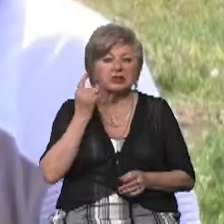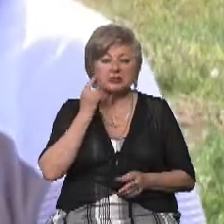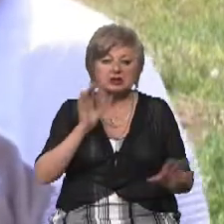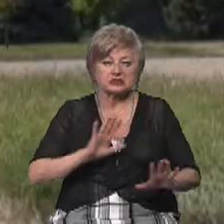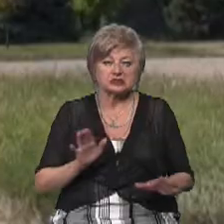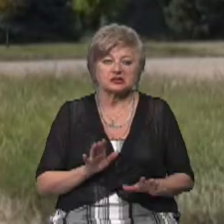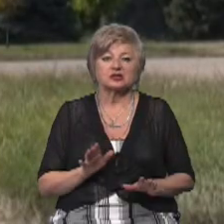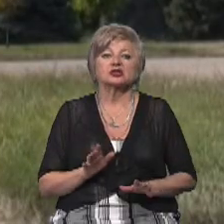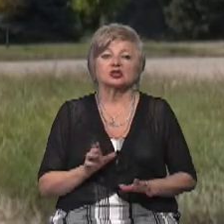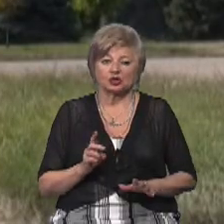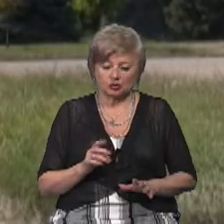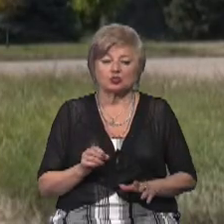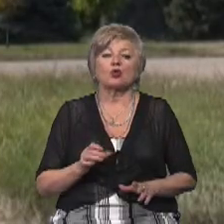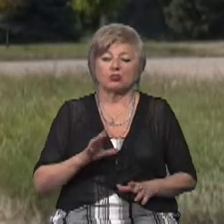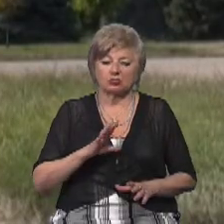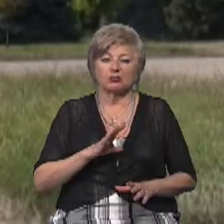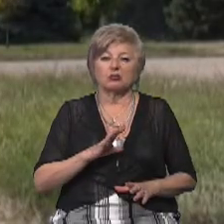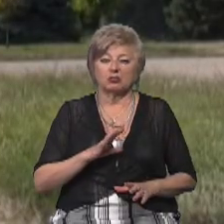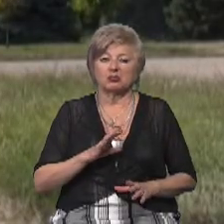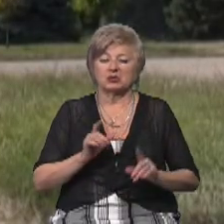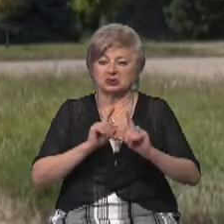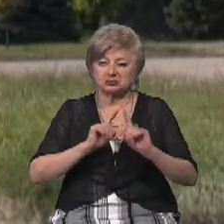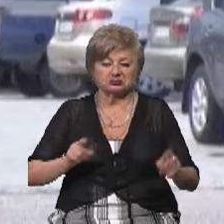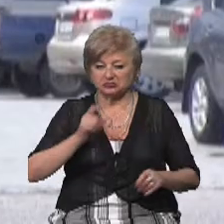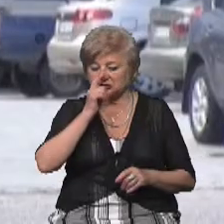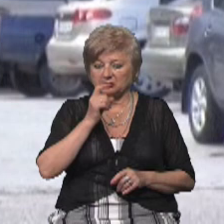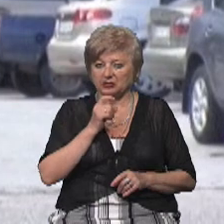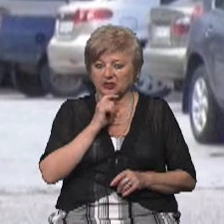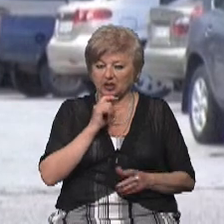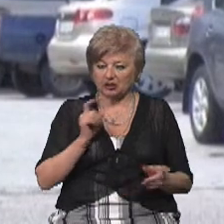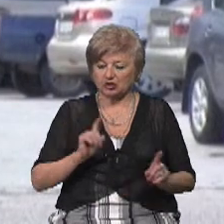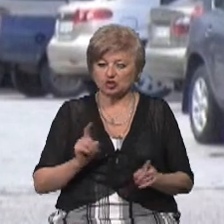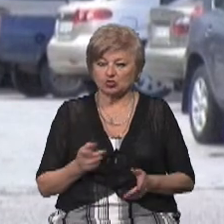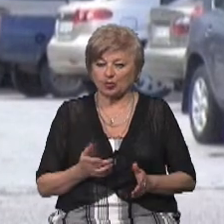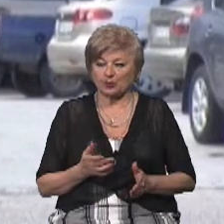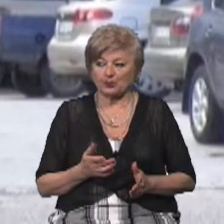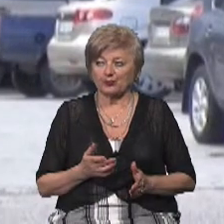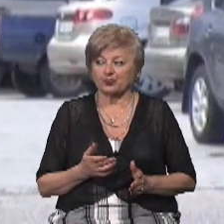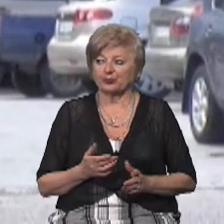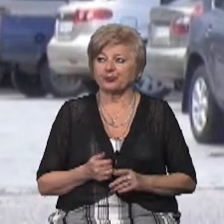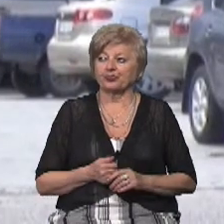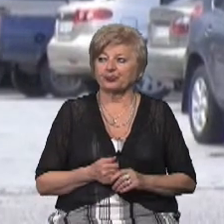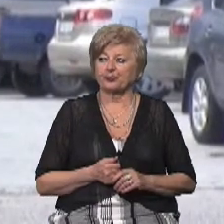ближче тут живе, запах якоїсь дохлятини, щось таке незрозуміле, якась органіка. Дзвонили